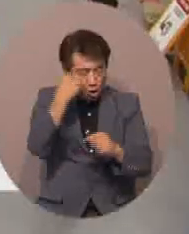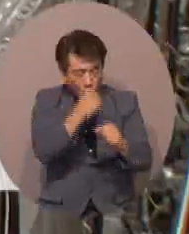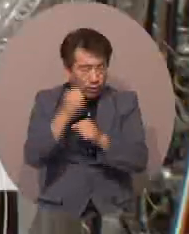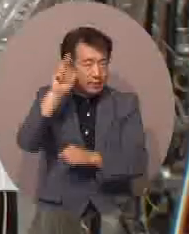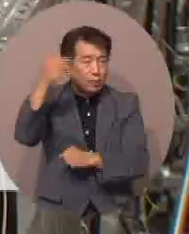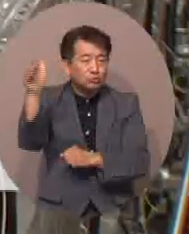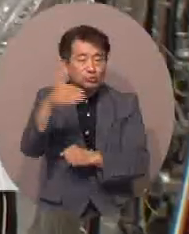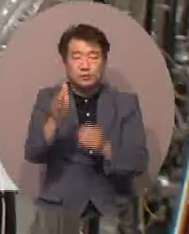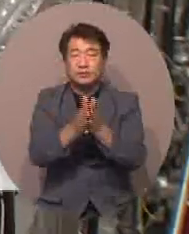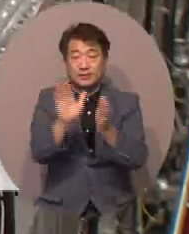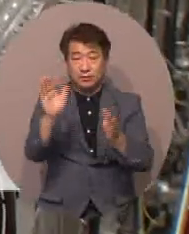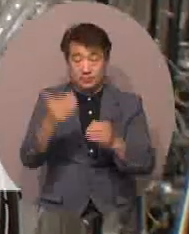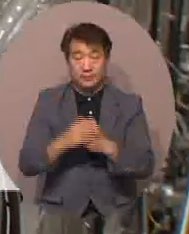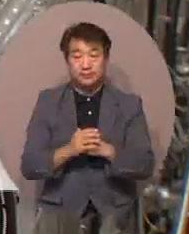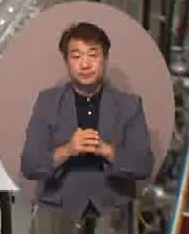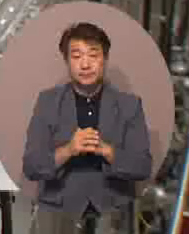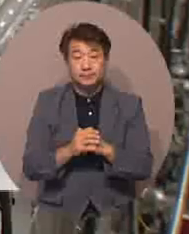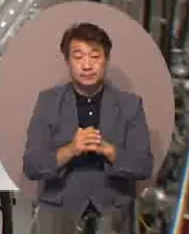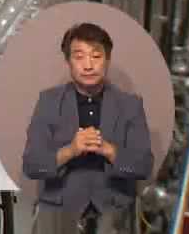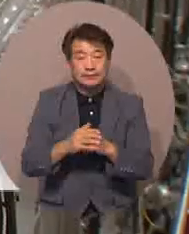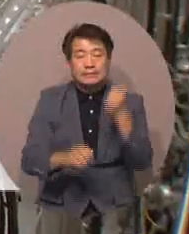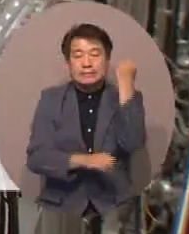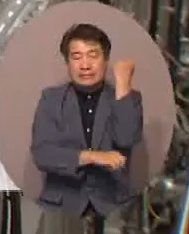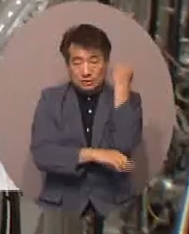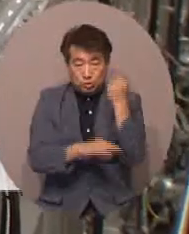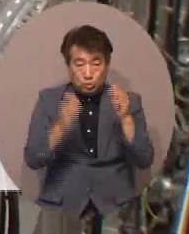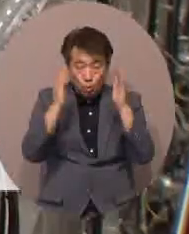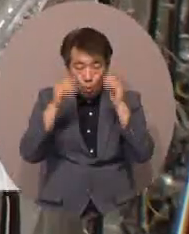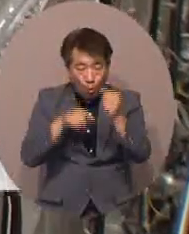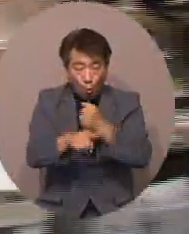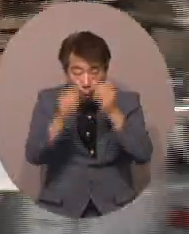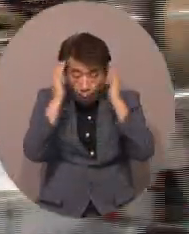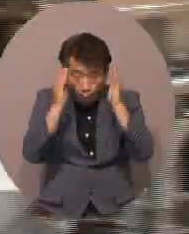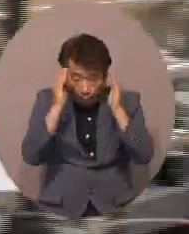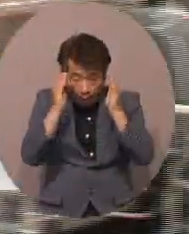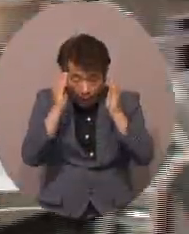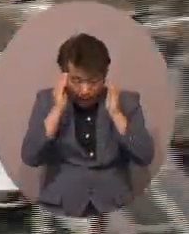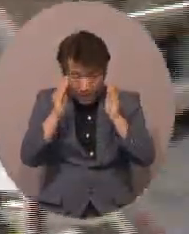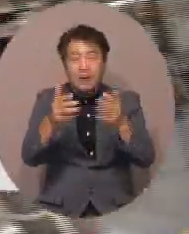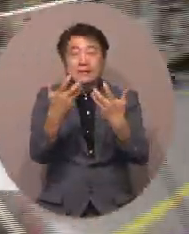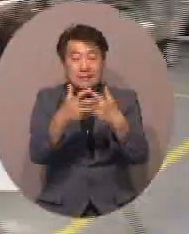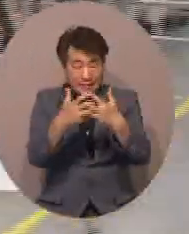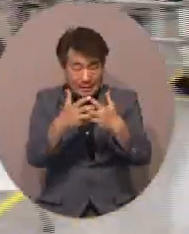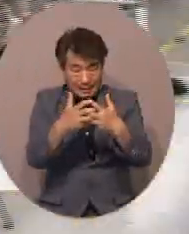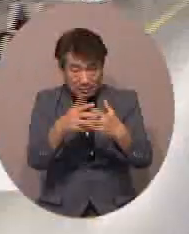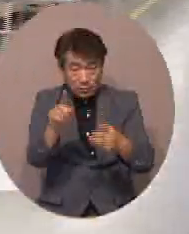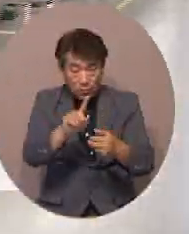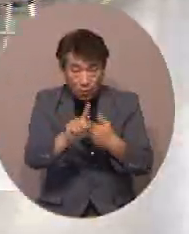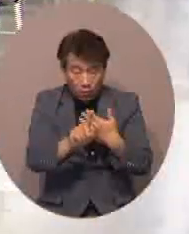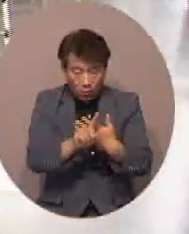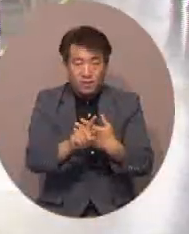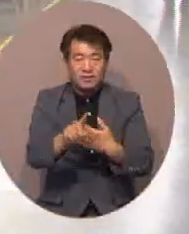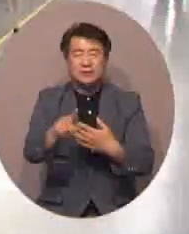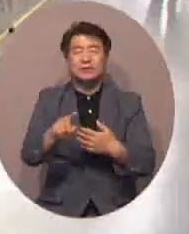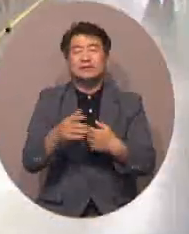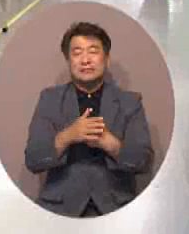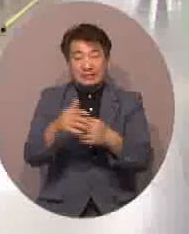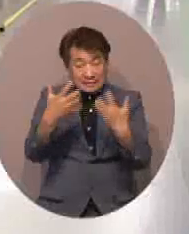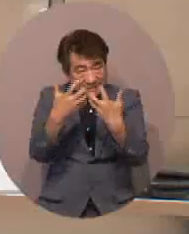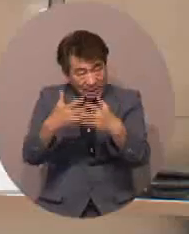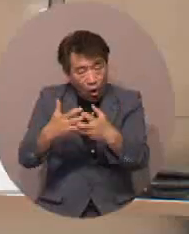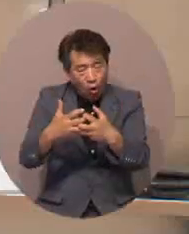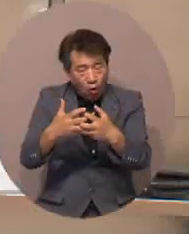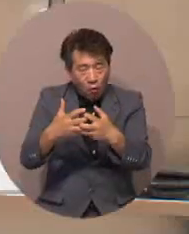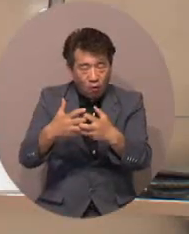본격적으로 시작됩니다 기초가 연구원 중이온 가속기 연구소에 따르면 라운의 저에너지 실험 장치를